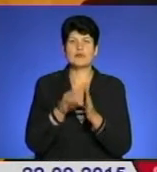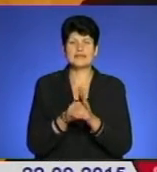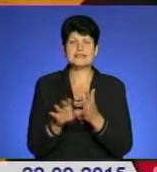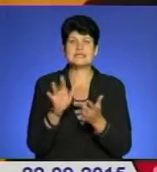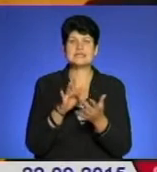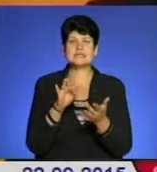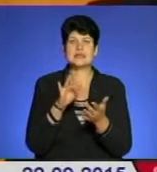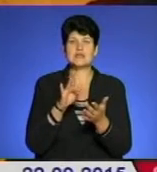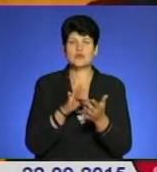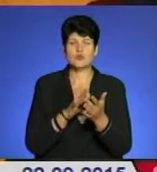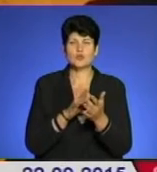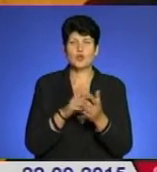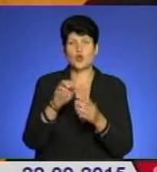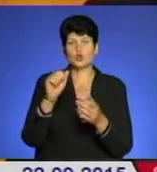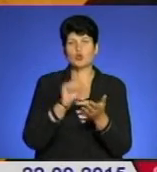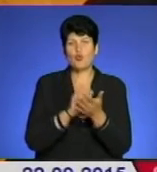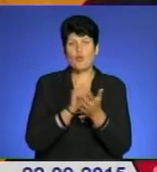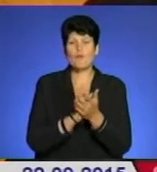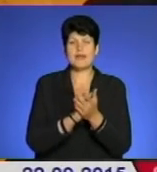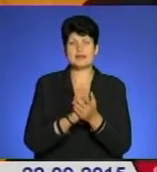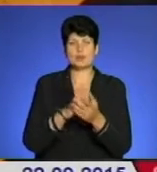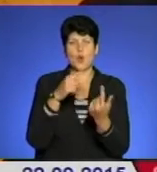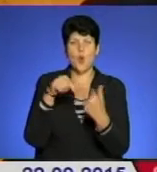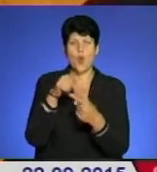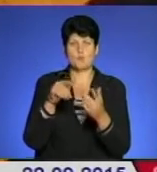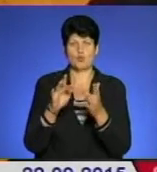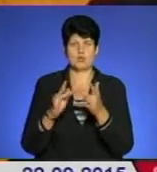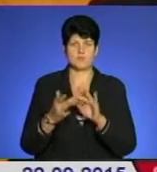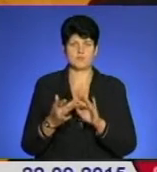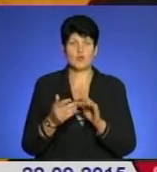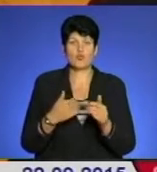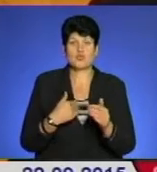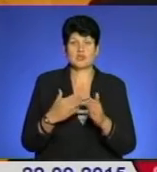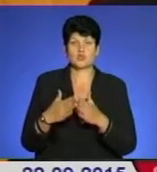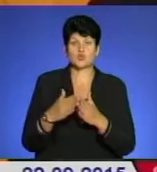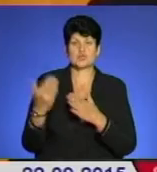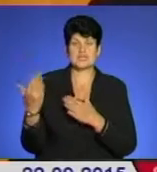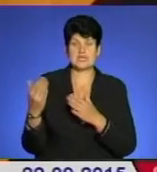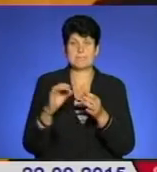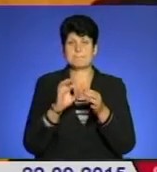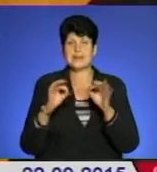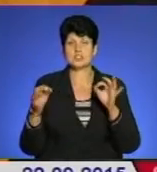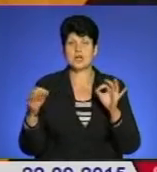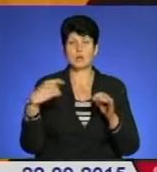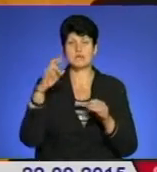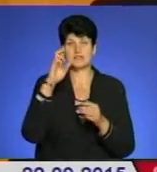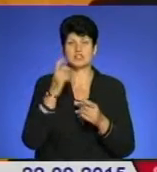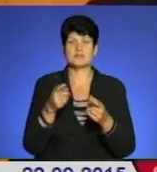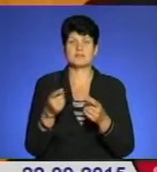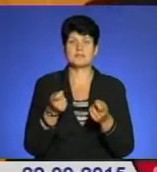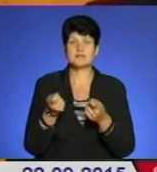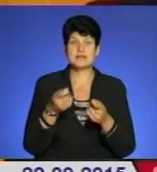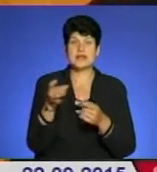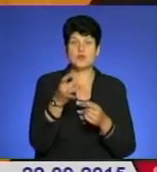централізованого документообігу електронного. От, як я казав, в наших сусідів мережа включає обласну адміністрацію, обласну